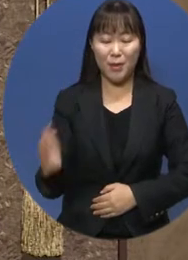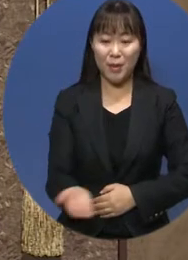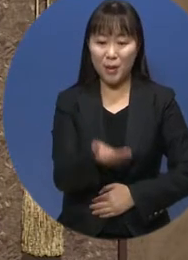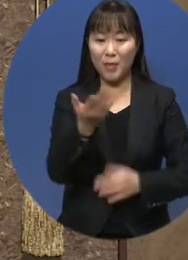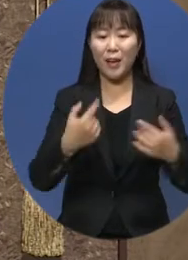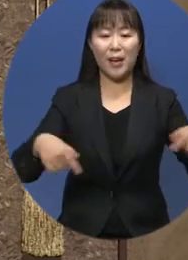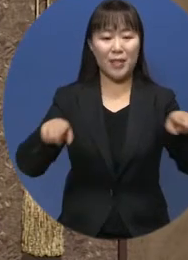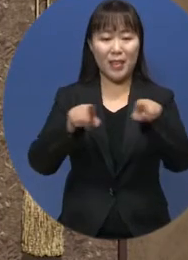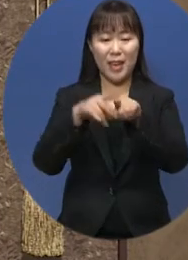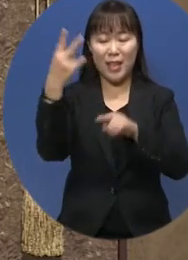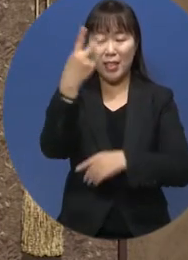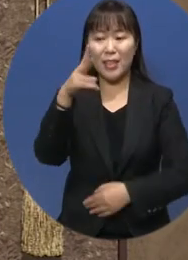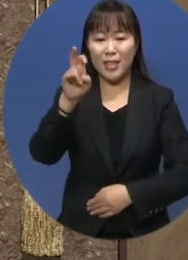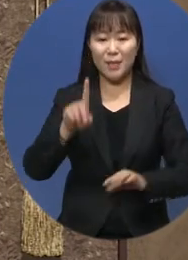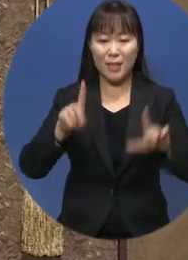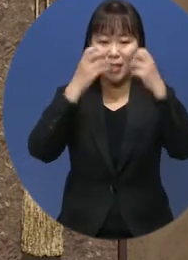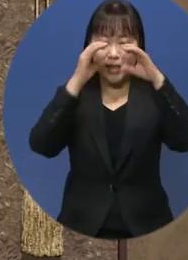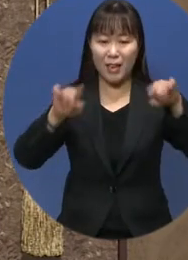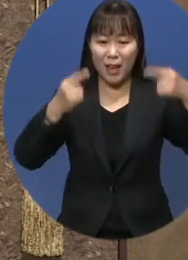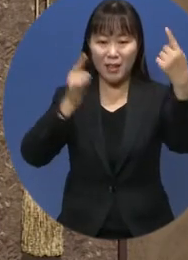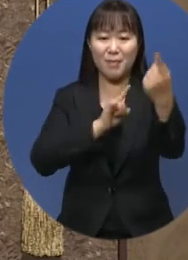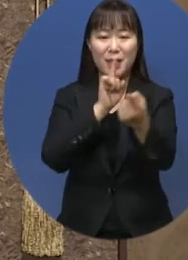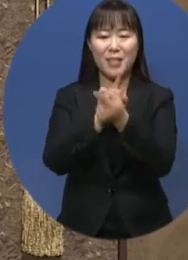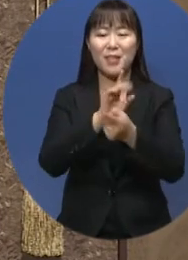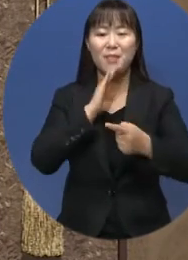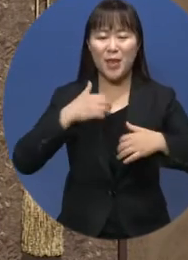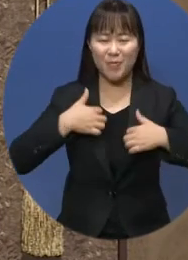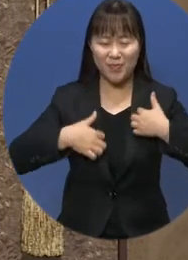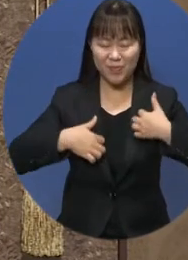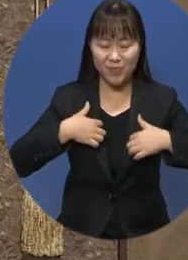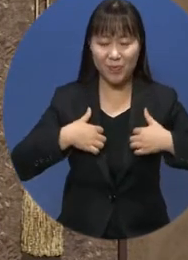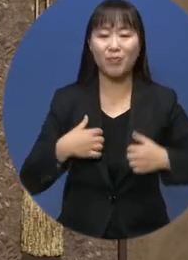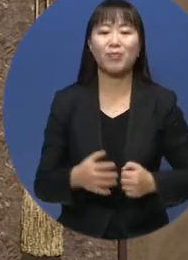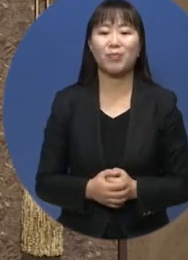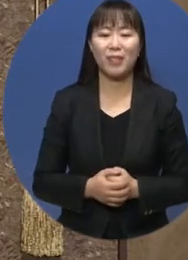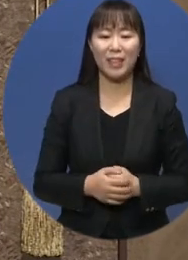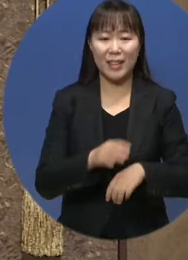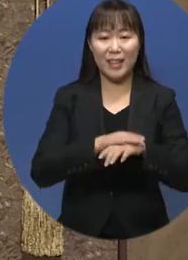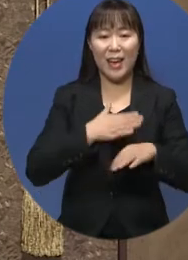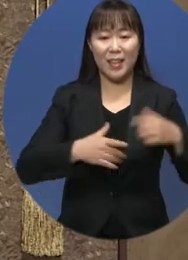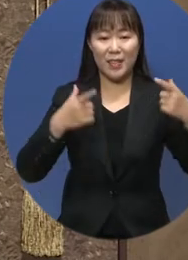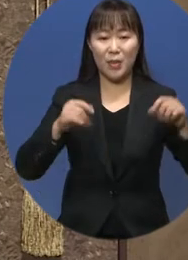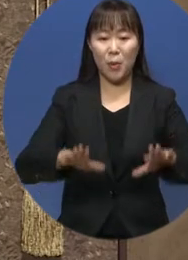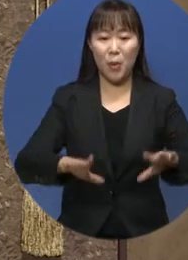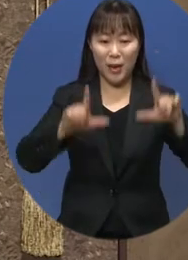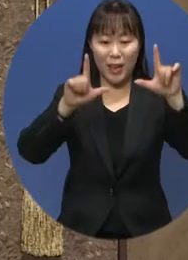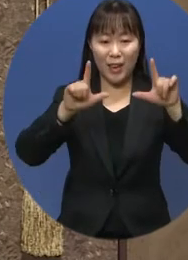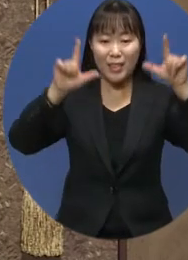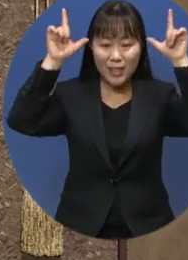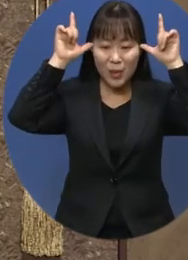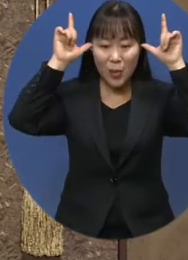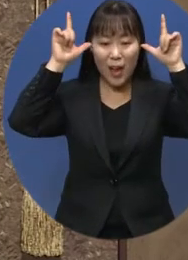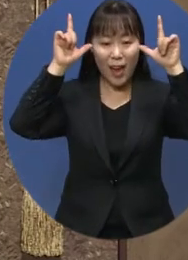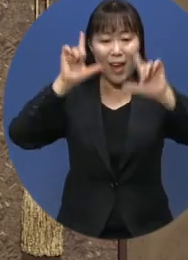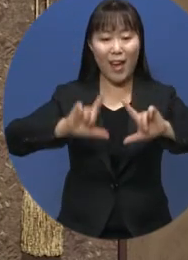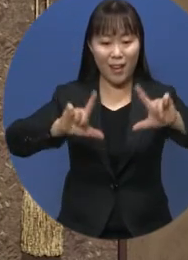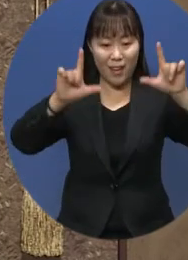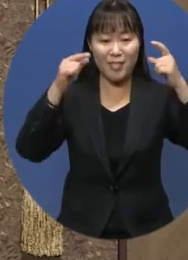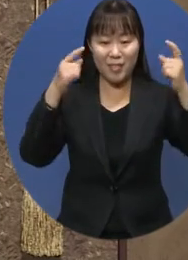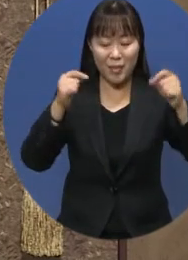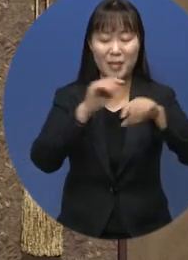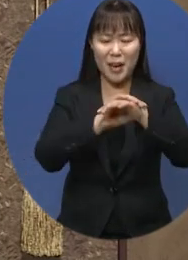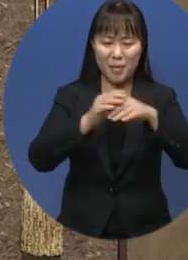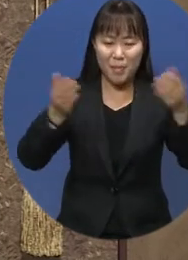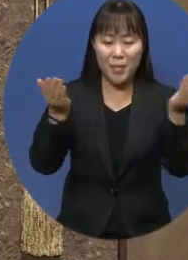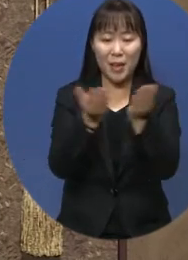함께 2021 3 를 맡게 돼서 너무나 기쁩니다 잘 아시겠지만 올해가 소외 잖아요 제가 소외 에 맞게